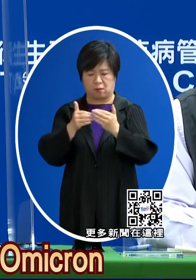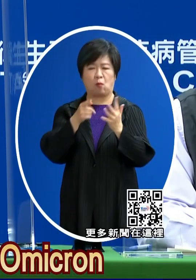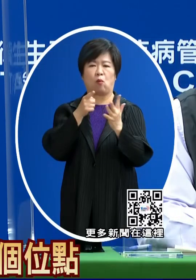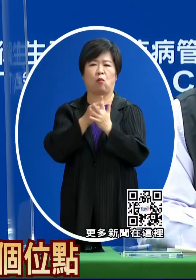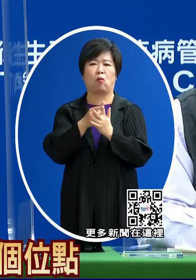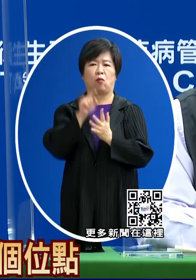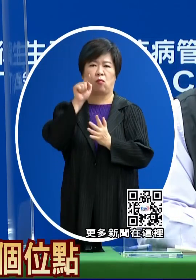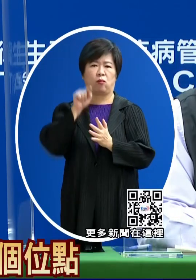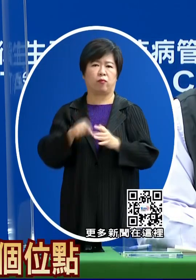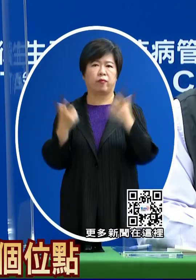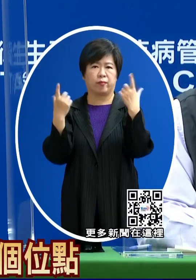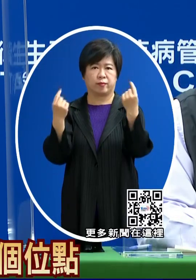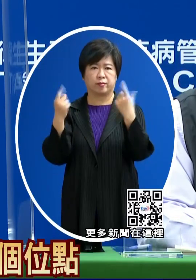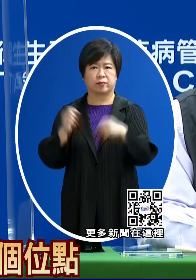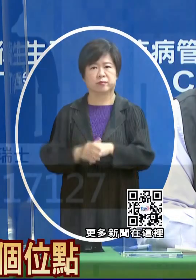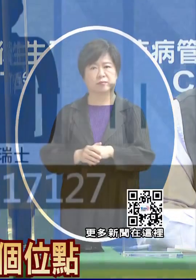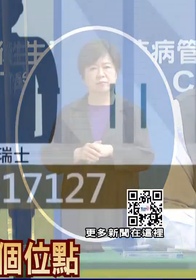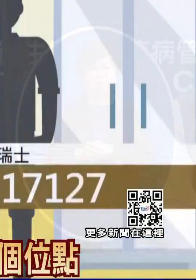那全基因的定序确认是 Omicron，